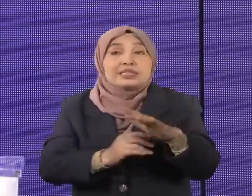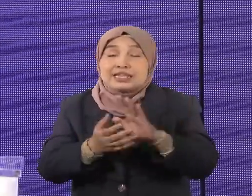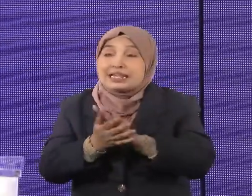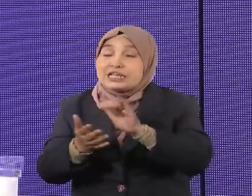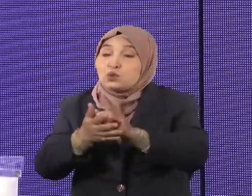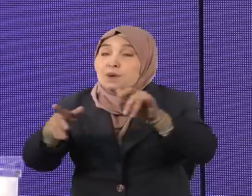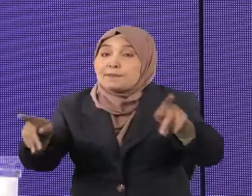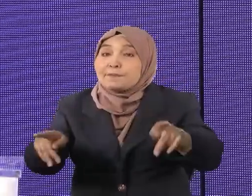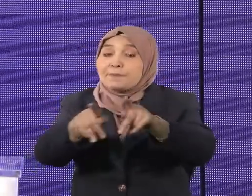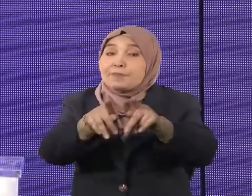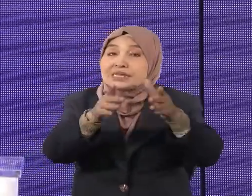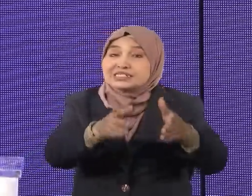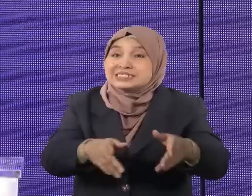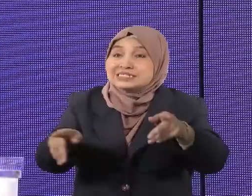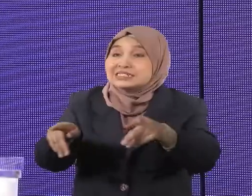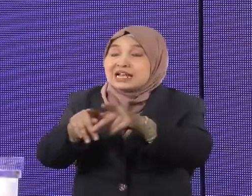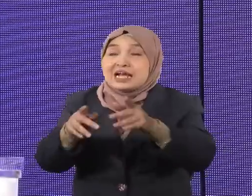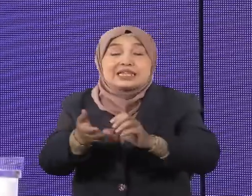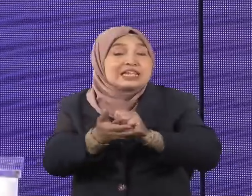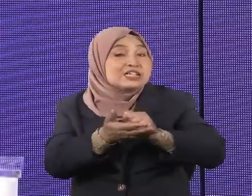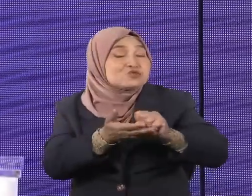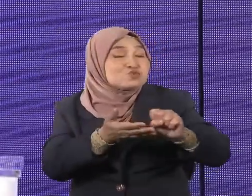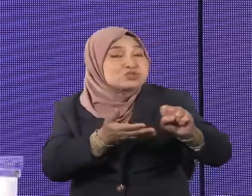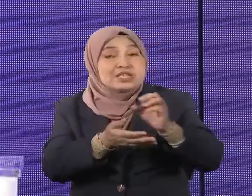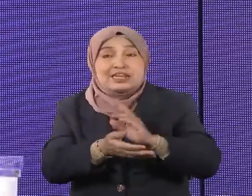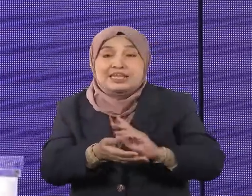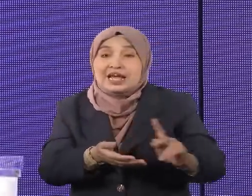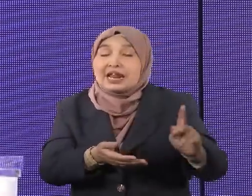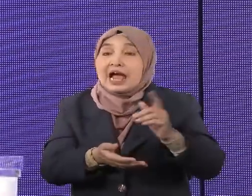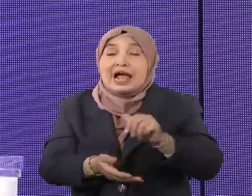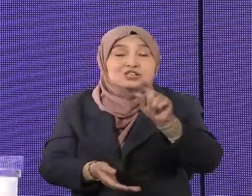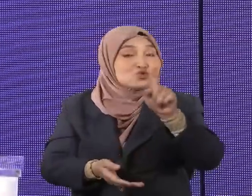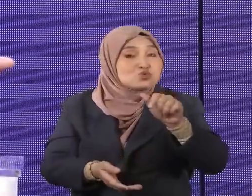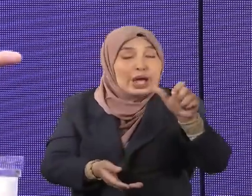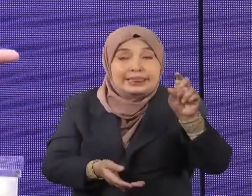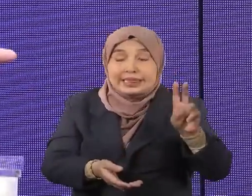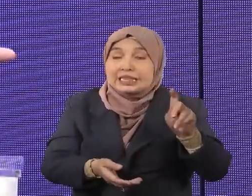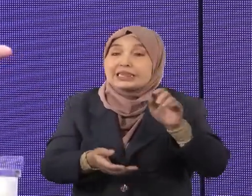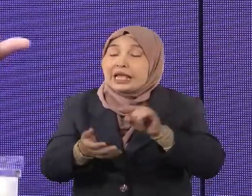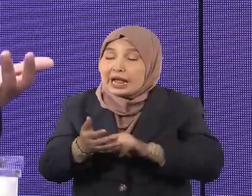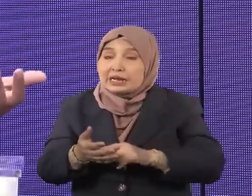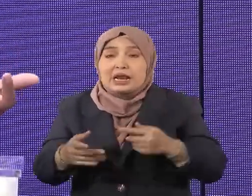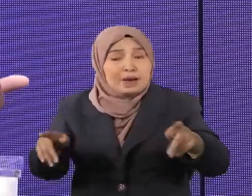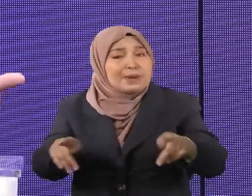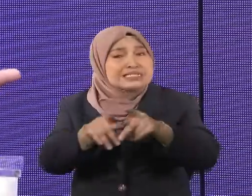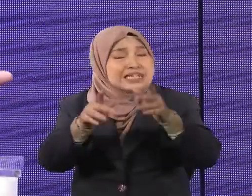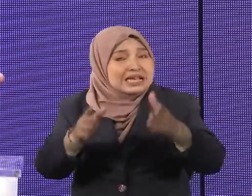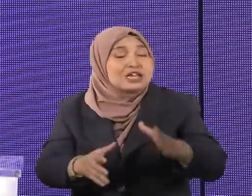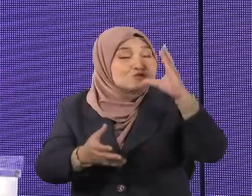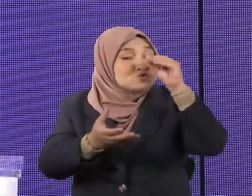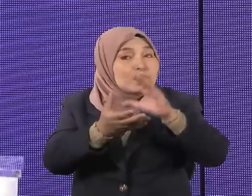Iaitu pasangan yang disucikan. Apa maksud wa azwaj? Azwaj ini maksudnya pasangan, maksud? Suami